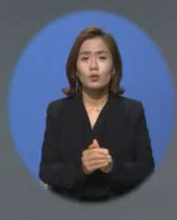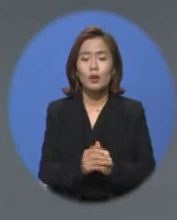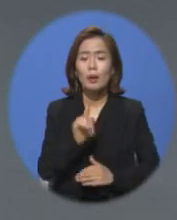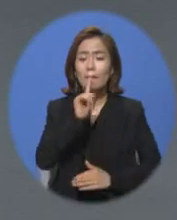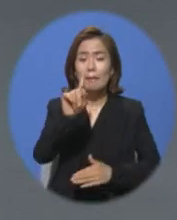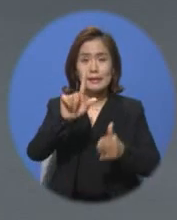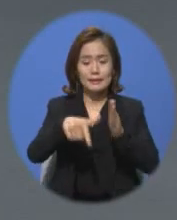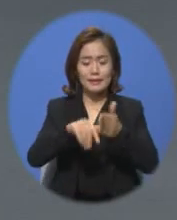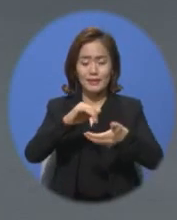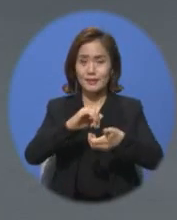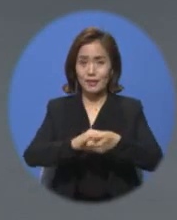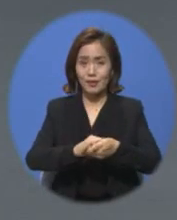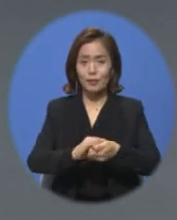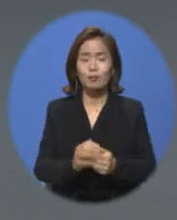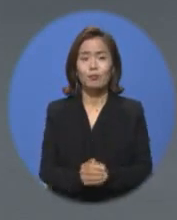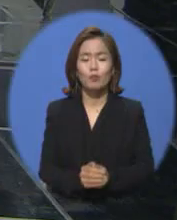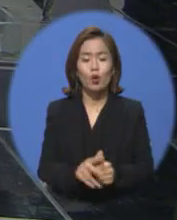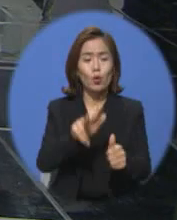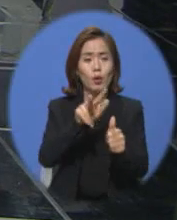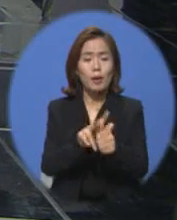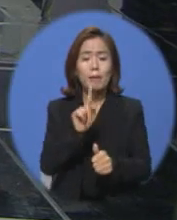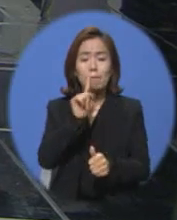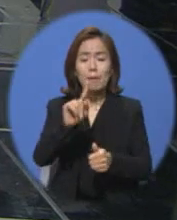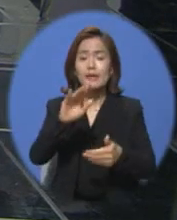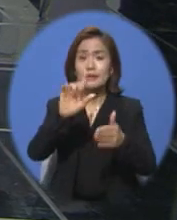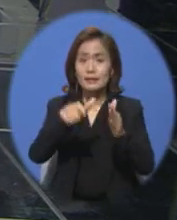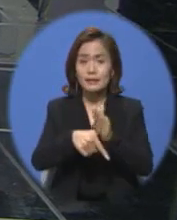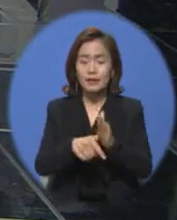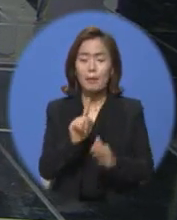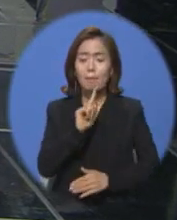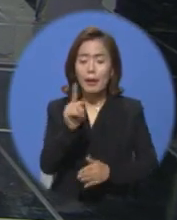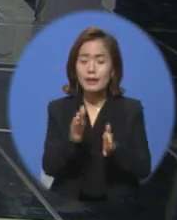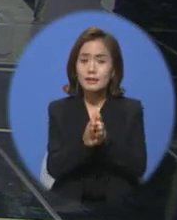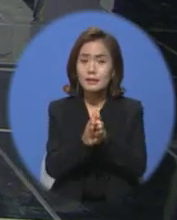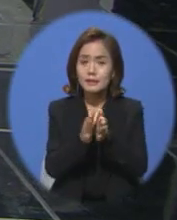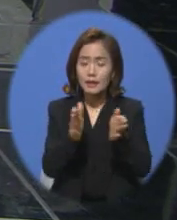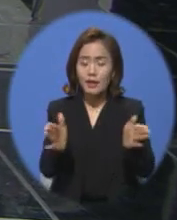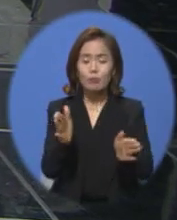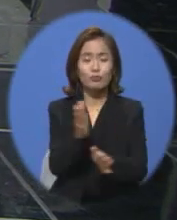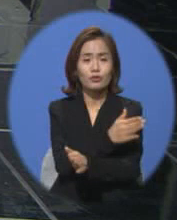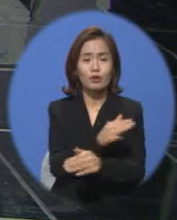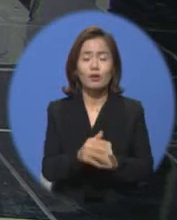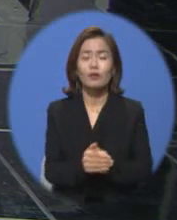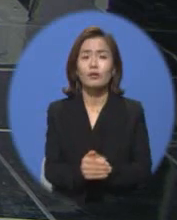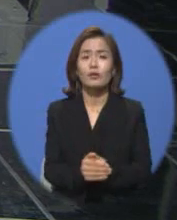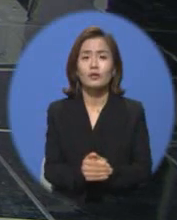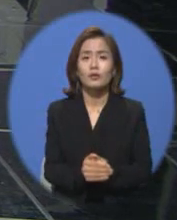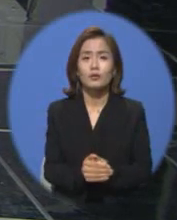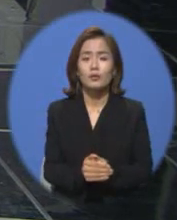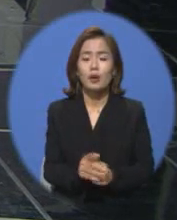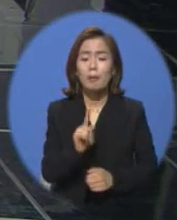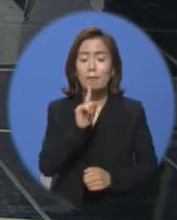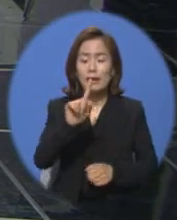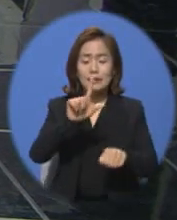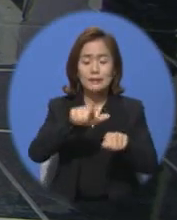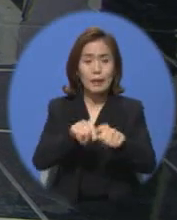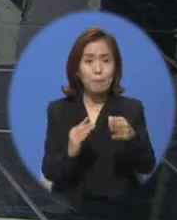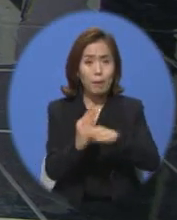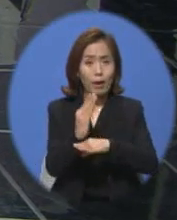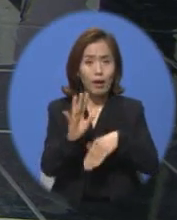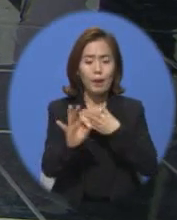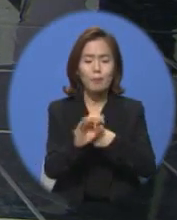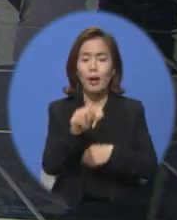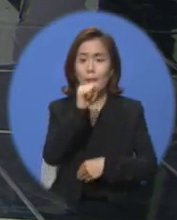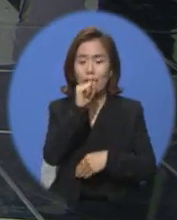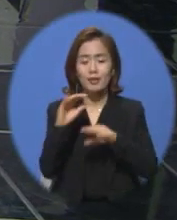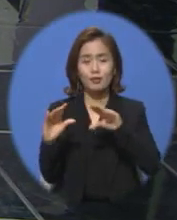의발언시간은제한되어있습니다. 후보자의발언시간은발언을 시작하는순간부터측정되며, 시간을초과할경우